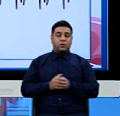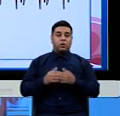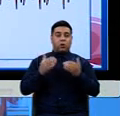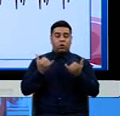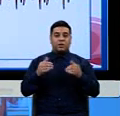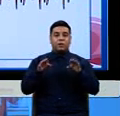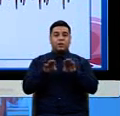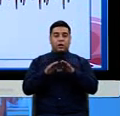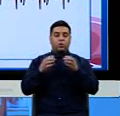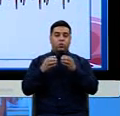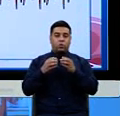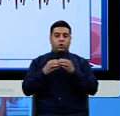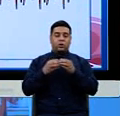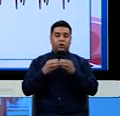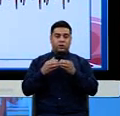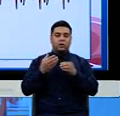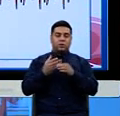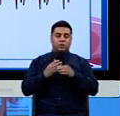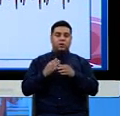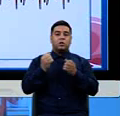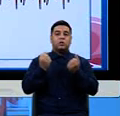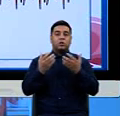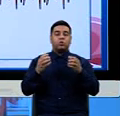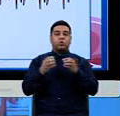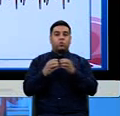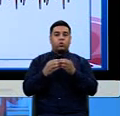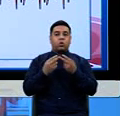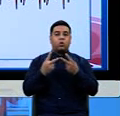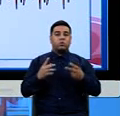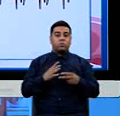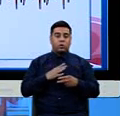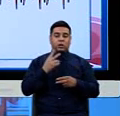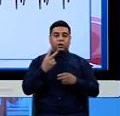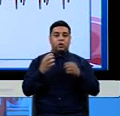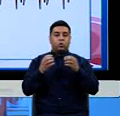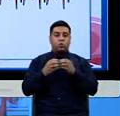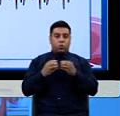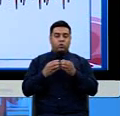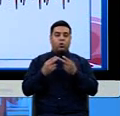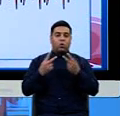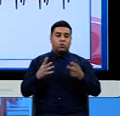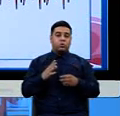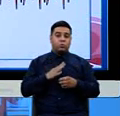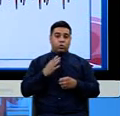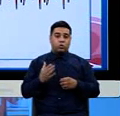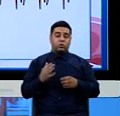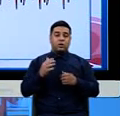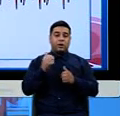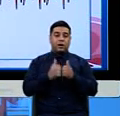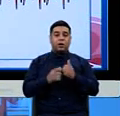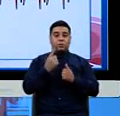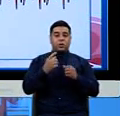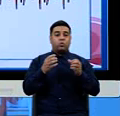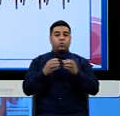Mana teng guruhlarga ajratdik. Nechta guruh hosil bo'ldi? 2 ta guruh hosil bo'ldi. Har